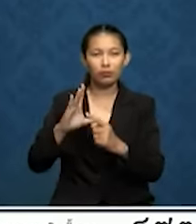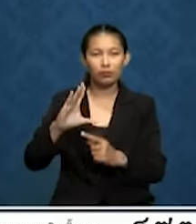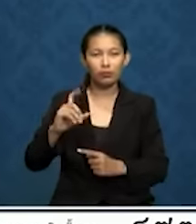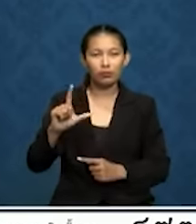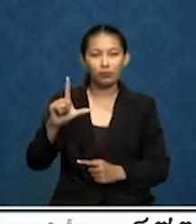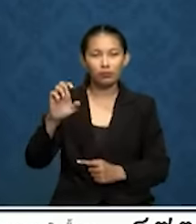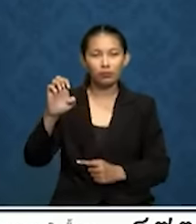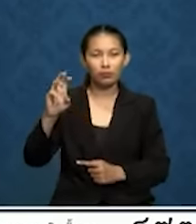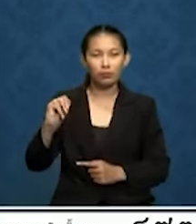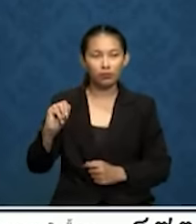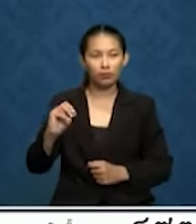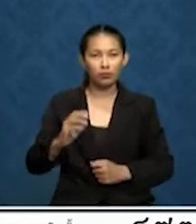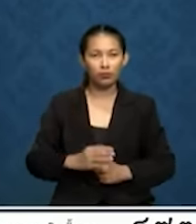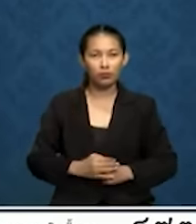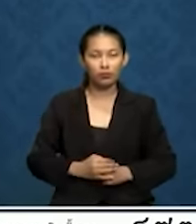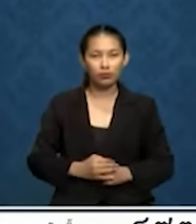ง